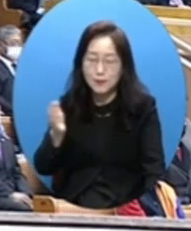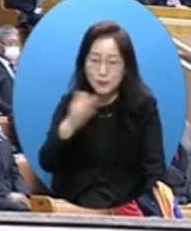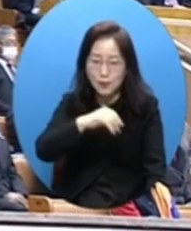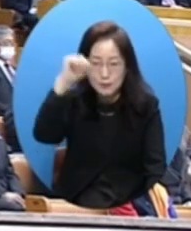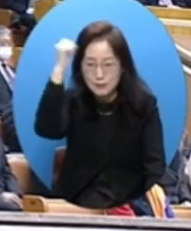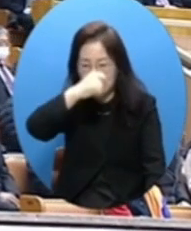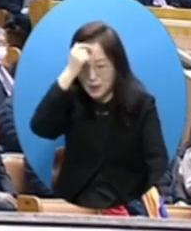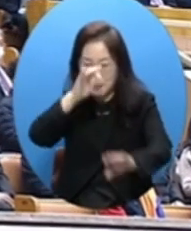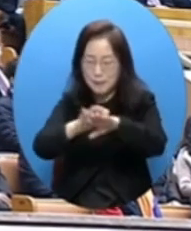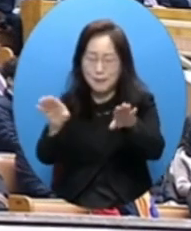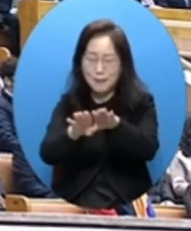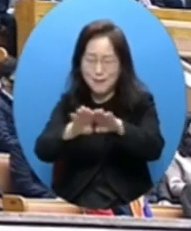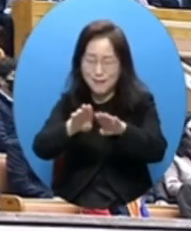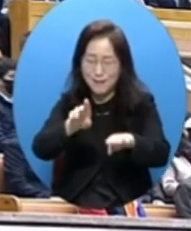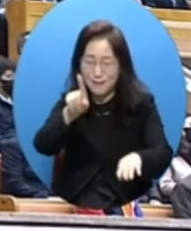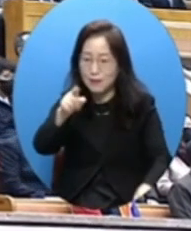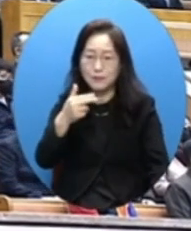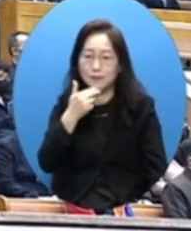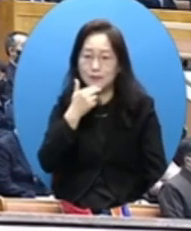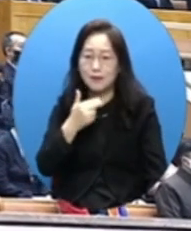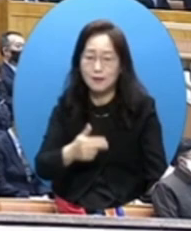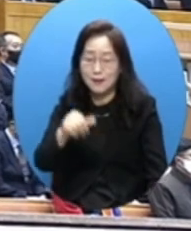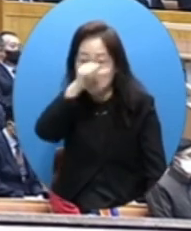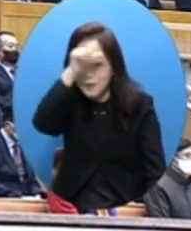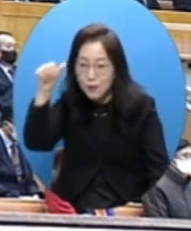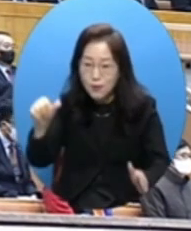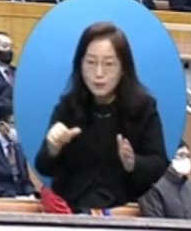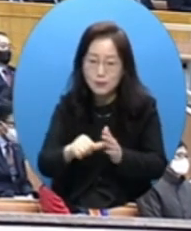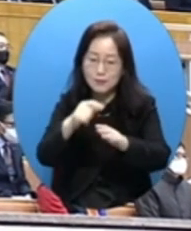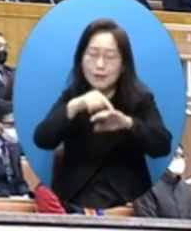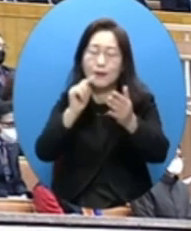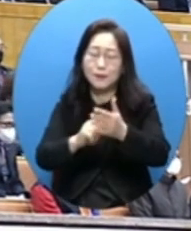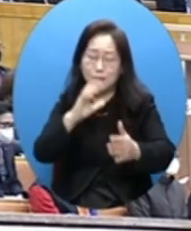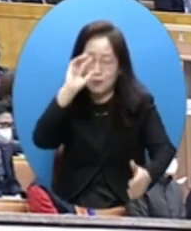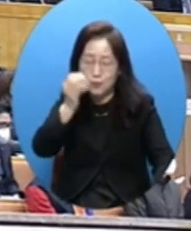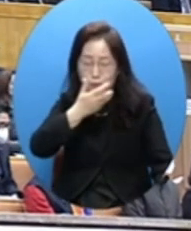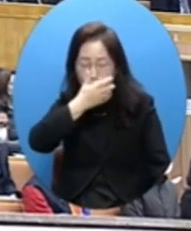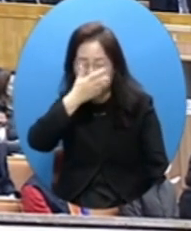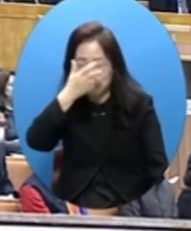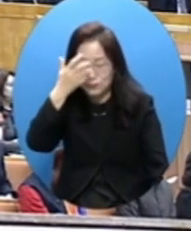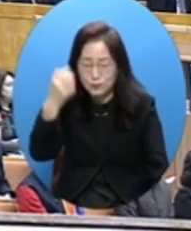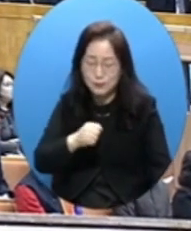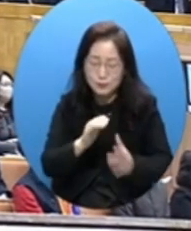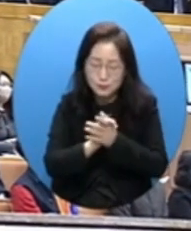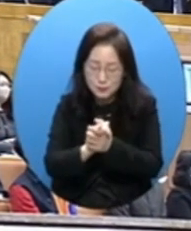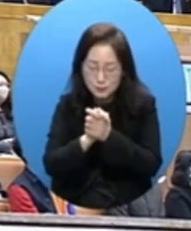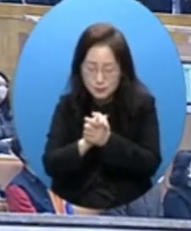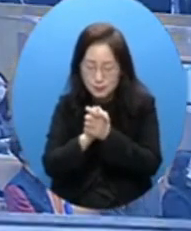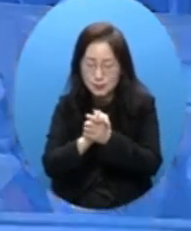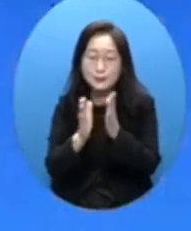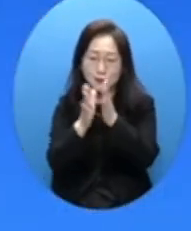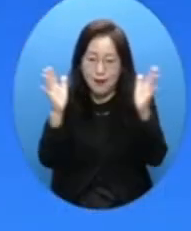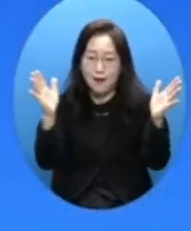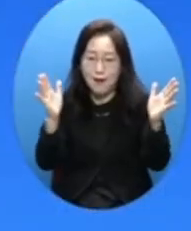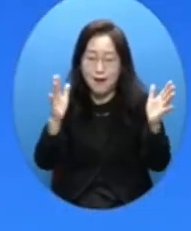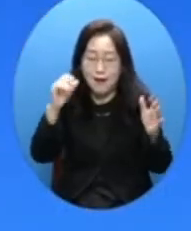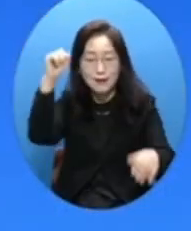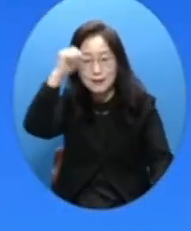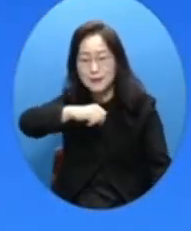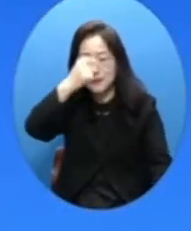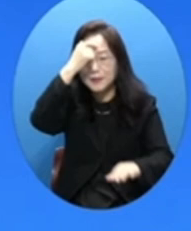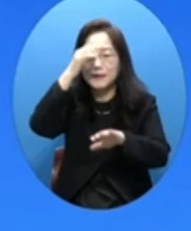새벽 기도를 빨지 않았습니다 한평생 그 마음에 거룩한 꿈을 꾸고 하나님의 기도를 드리기 시작했습니다 새벽 기도를